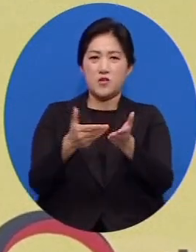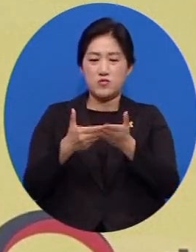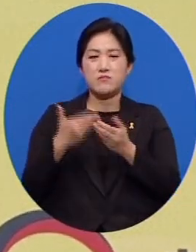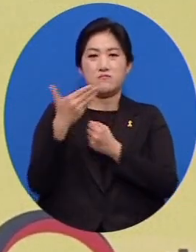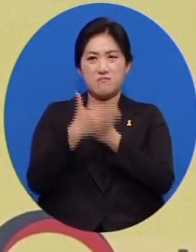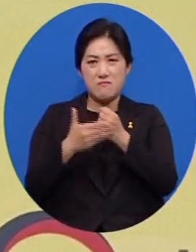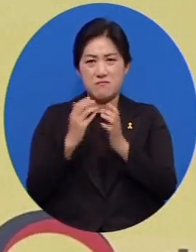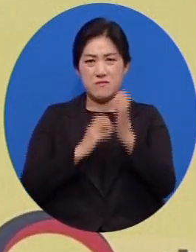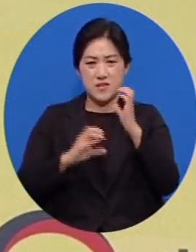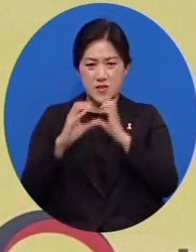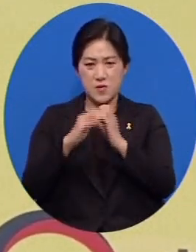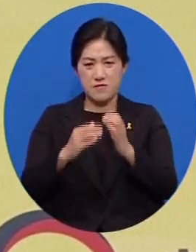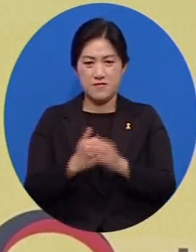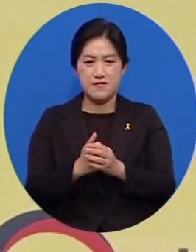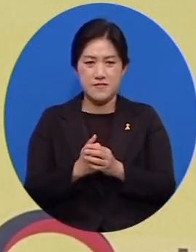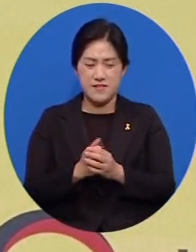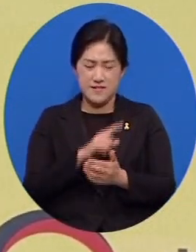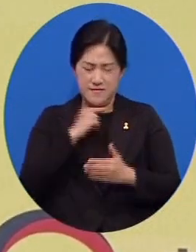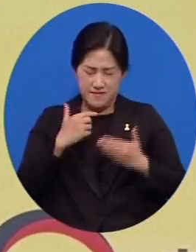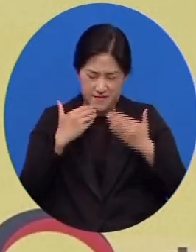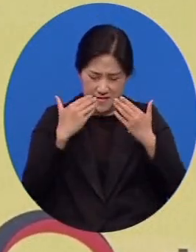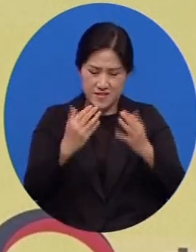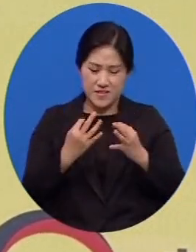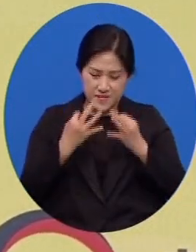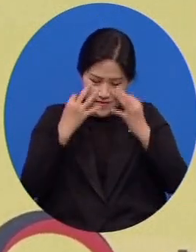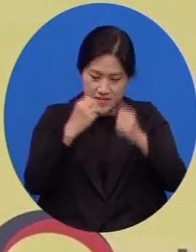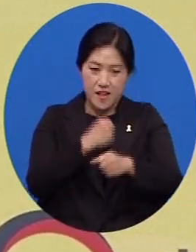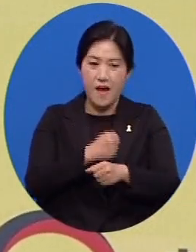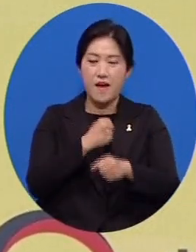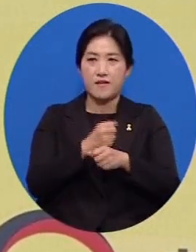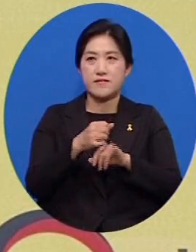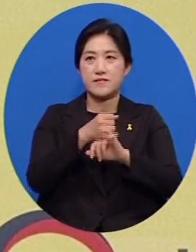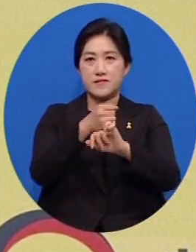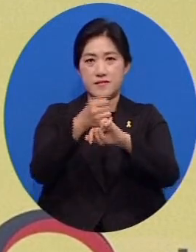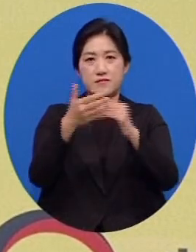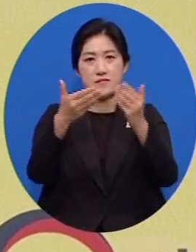힘을 다하겠다는 약속을 드립니다.